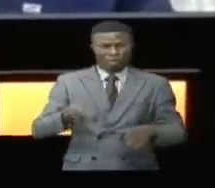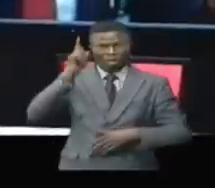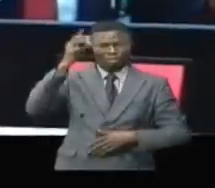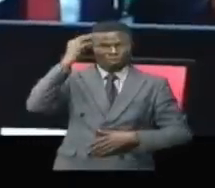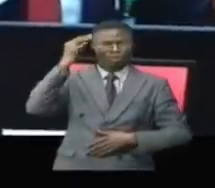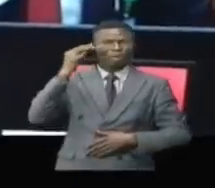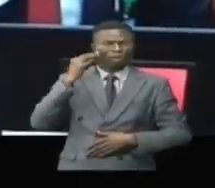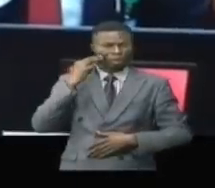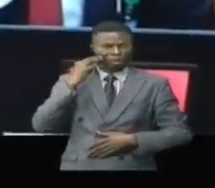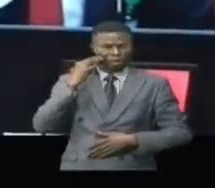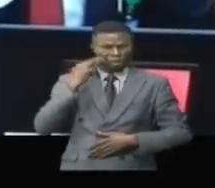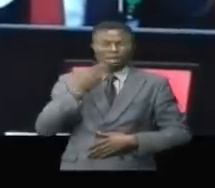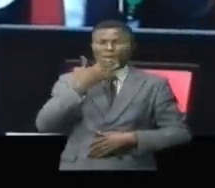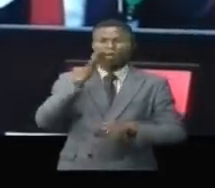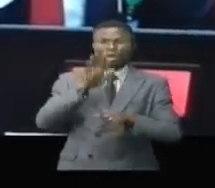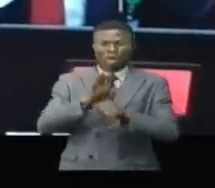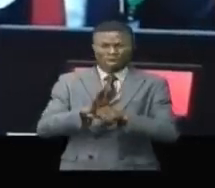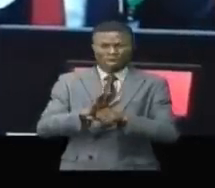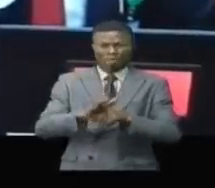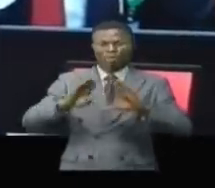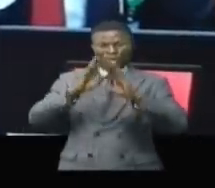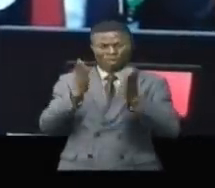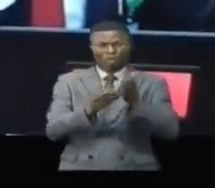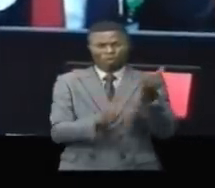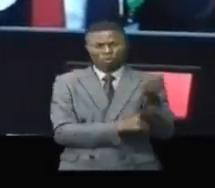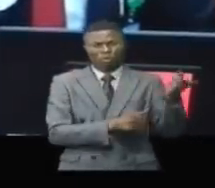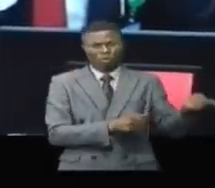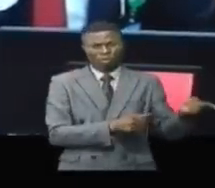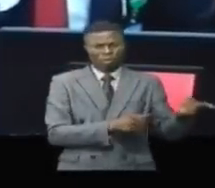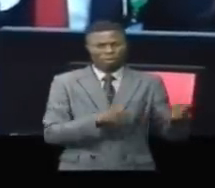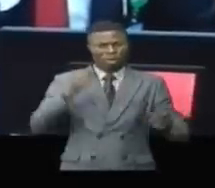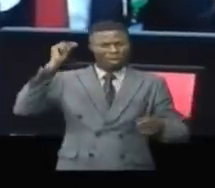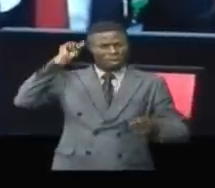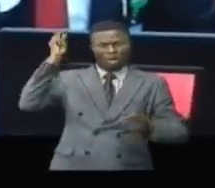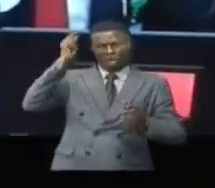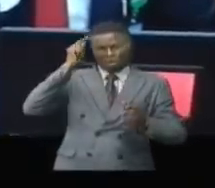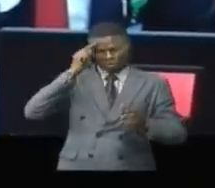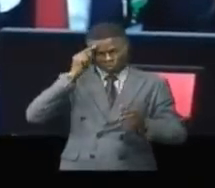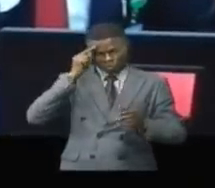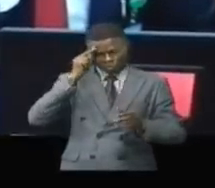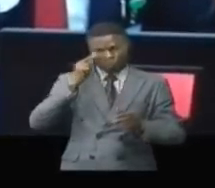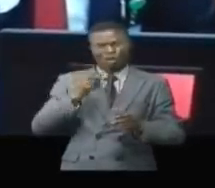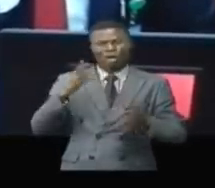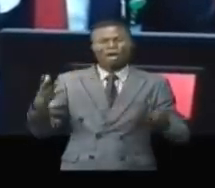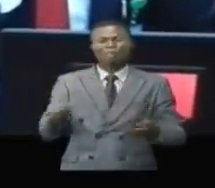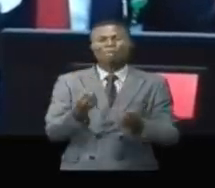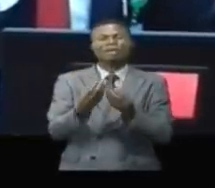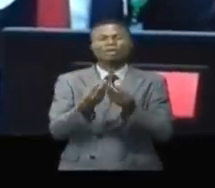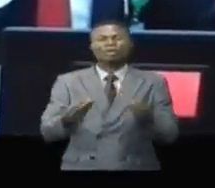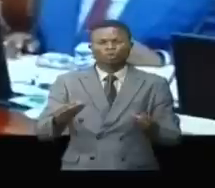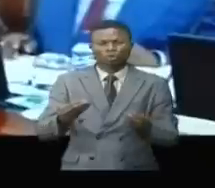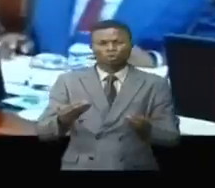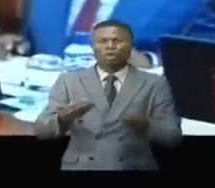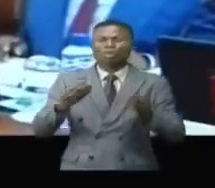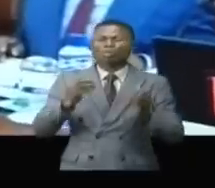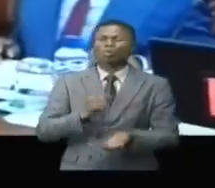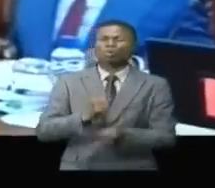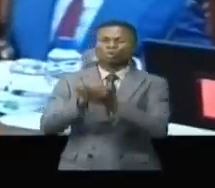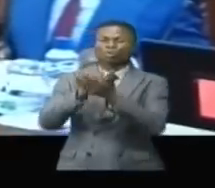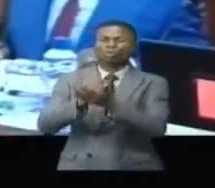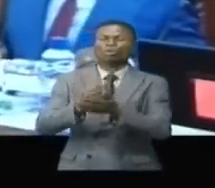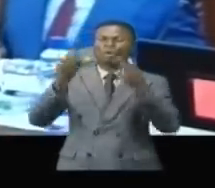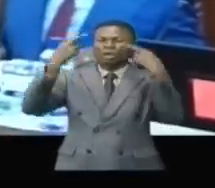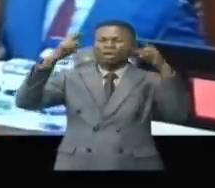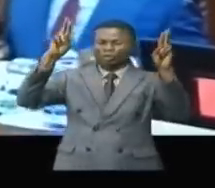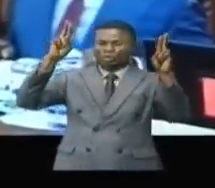ministre a tenu à rassurer ses interlocuteurs que le gouvernement s'acquittera de sa part pour garantir la réussite de ce grand